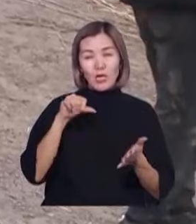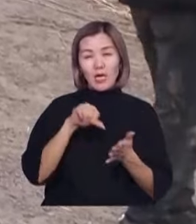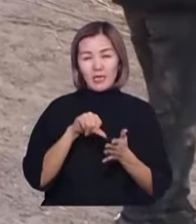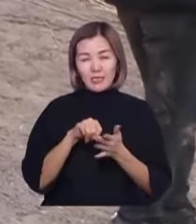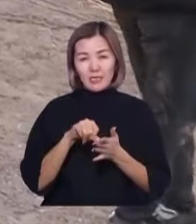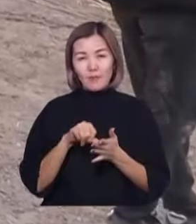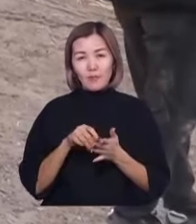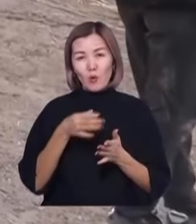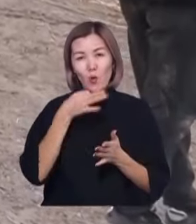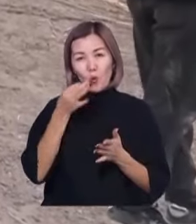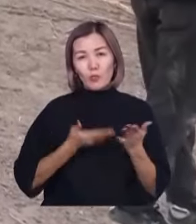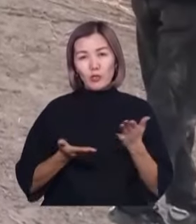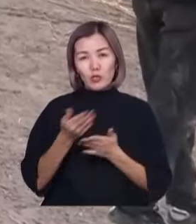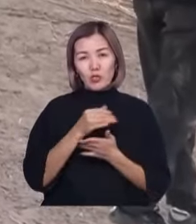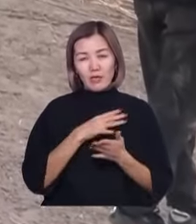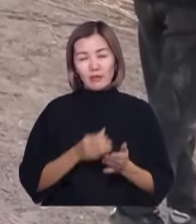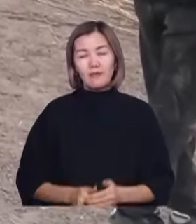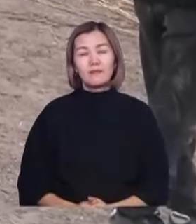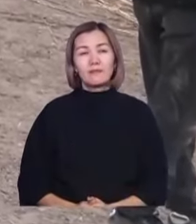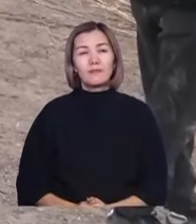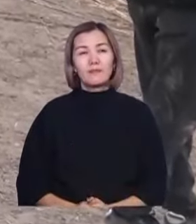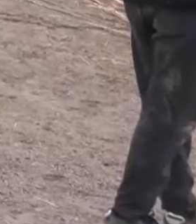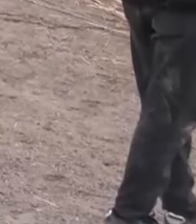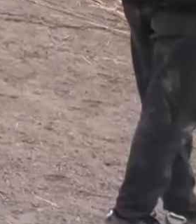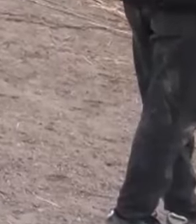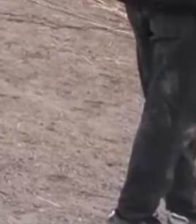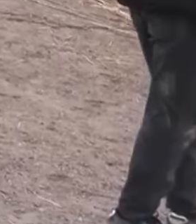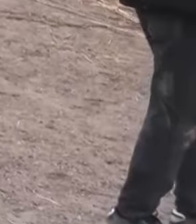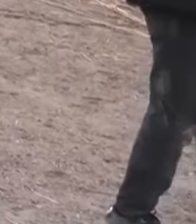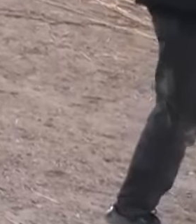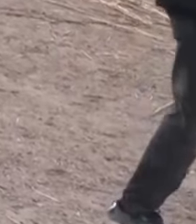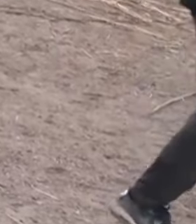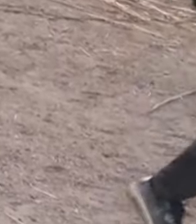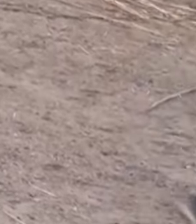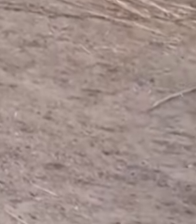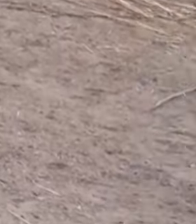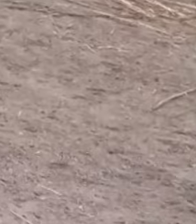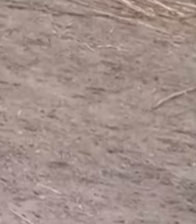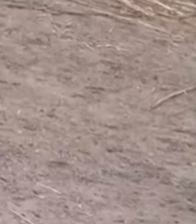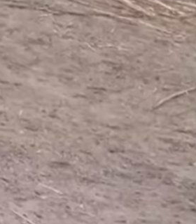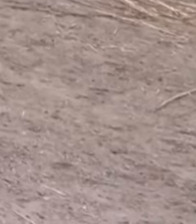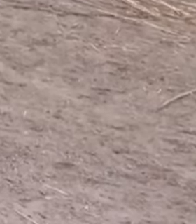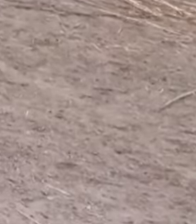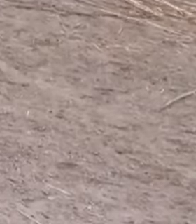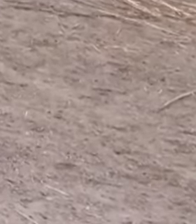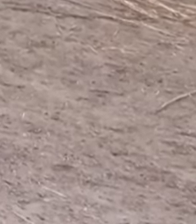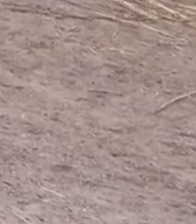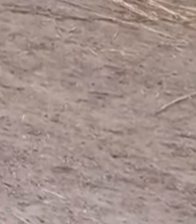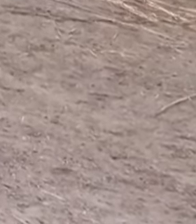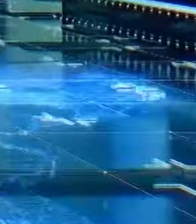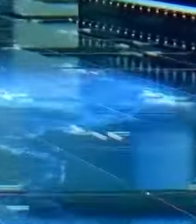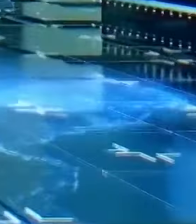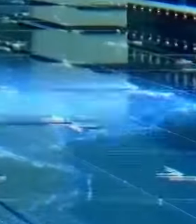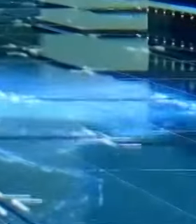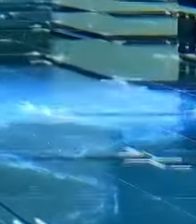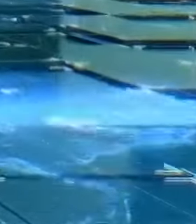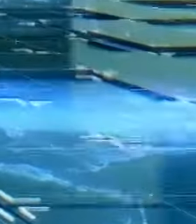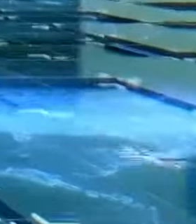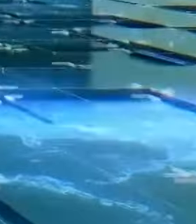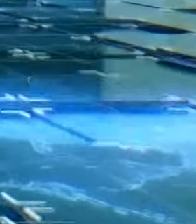қатысып тәжірибе жинады. Меруерт Қыдырбайқызы, Бекжан Кенжебай, Жетісу телеарнасы, Алматы облысынан.